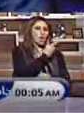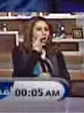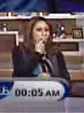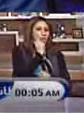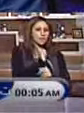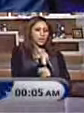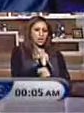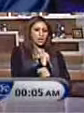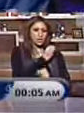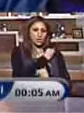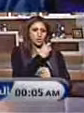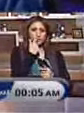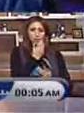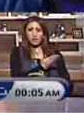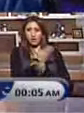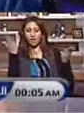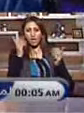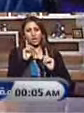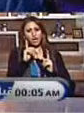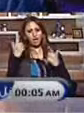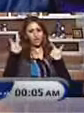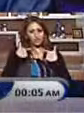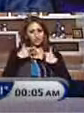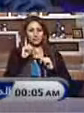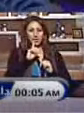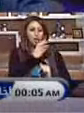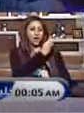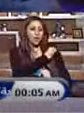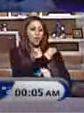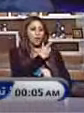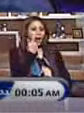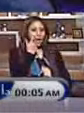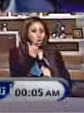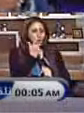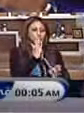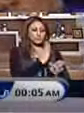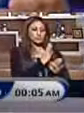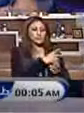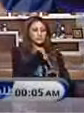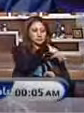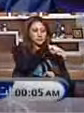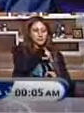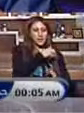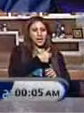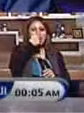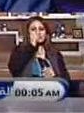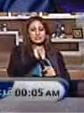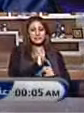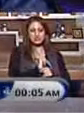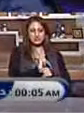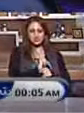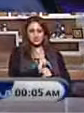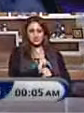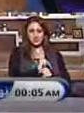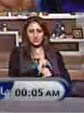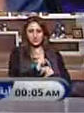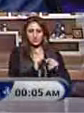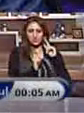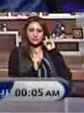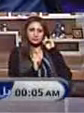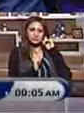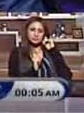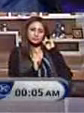النصيحه على الملا فضيحه لكن لما اعطينا ثوره 25 مليونير وربنا سبحانه وتعالى